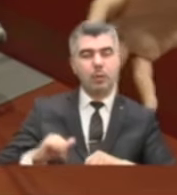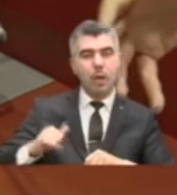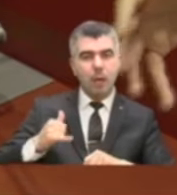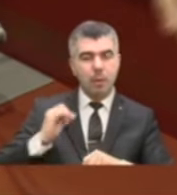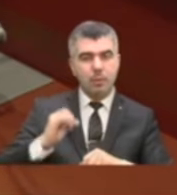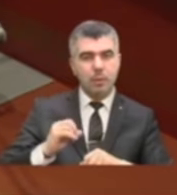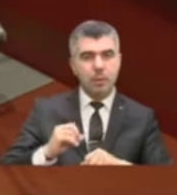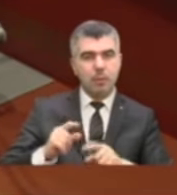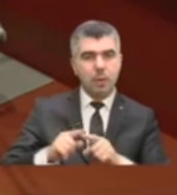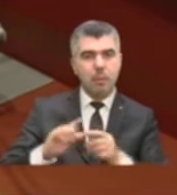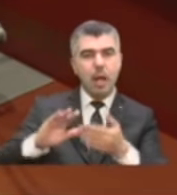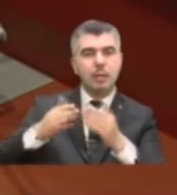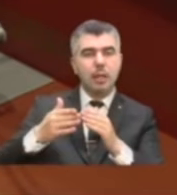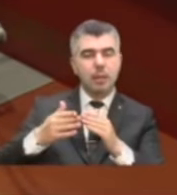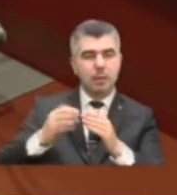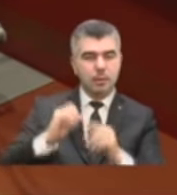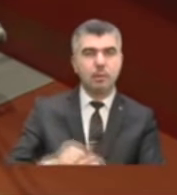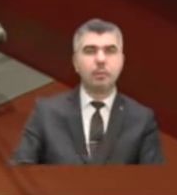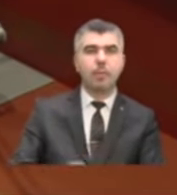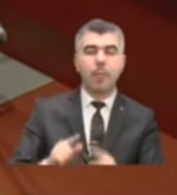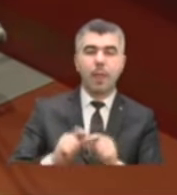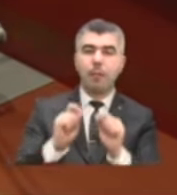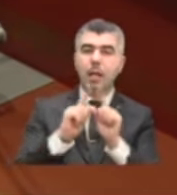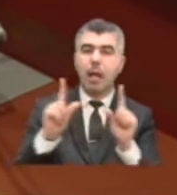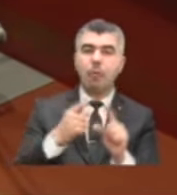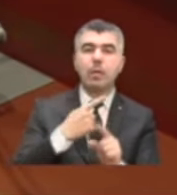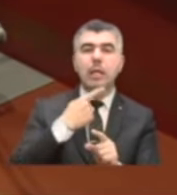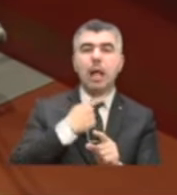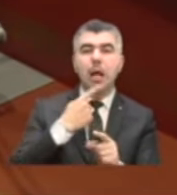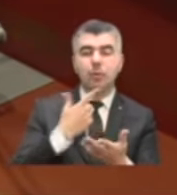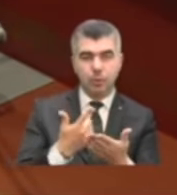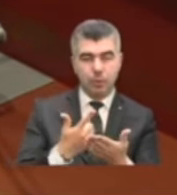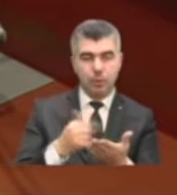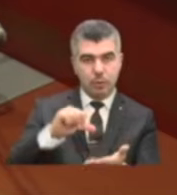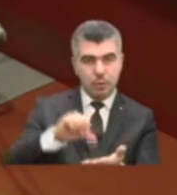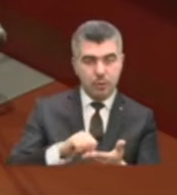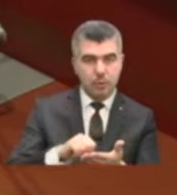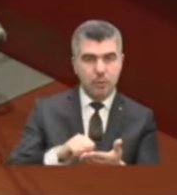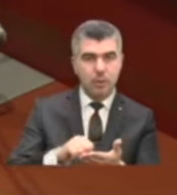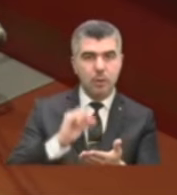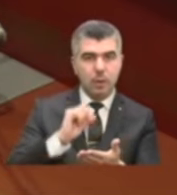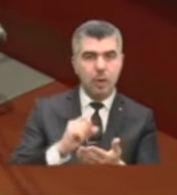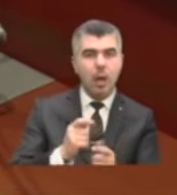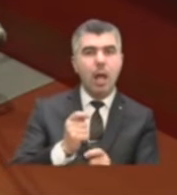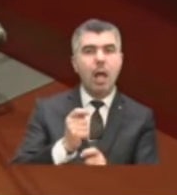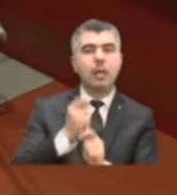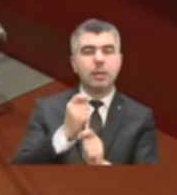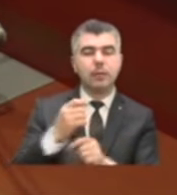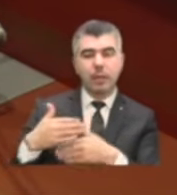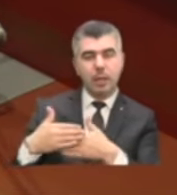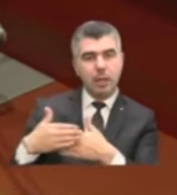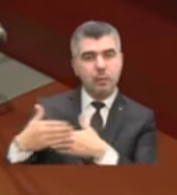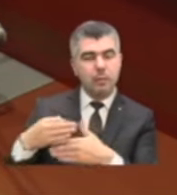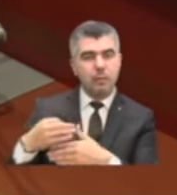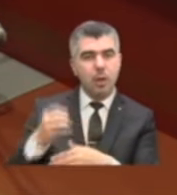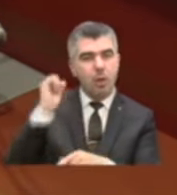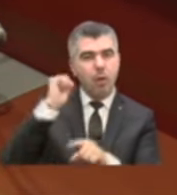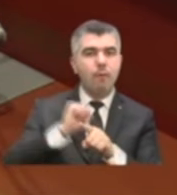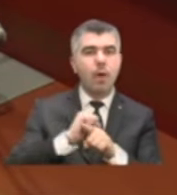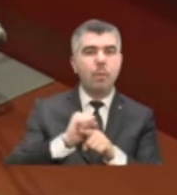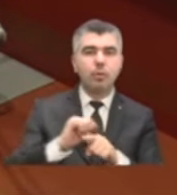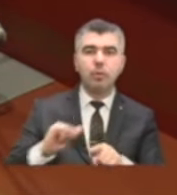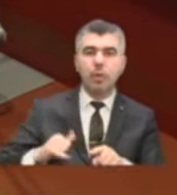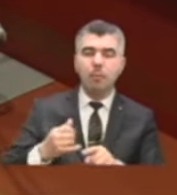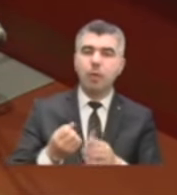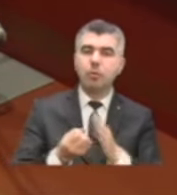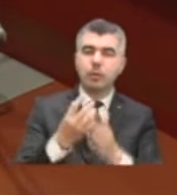قطاع الرقمنه، وعندنا اليوم نموذج في مدينه الناظور، وغيكون نموذج كذلك في اقليم اليوسفيه باش نمكنوا الشباب من التكوينات بطريقه